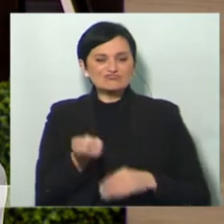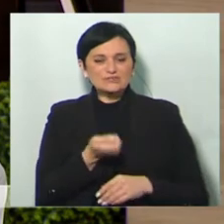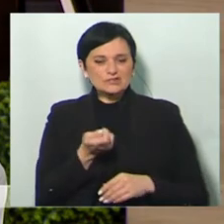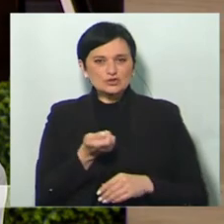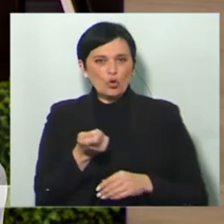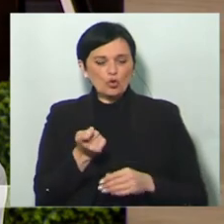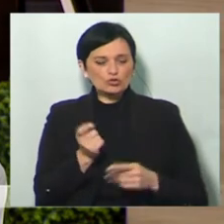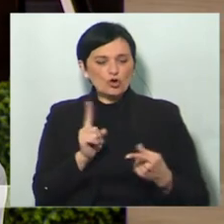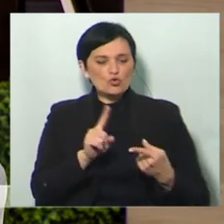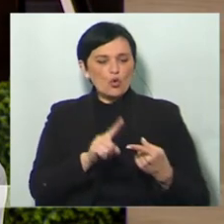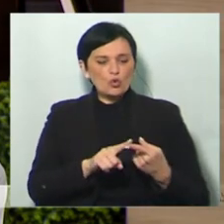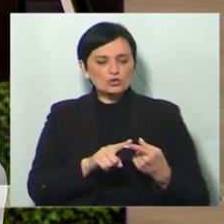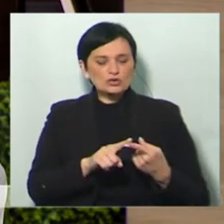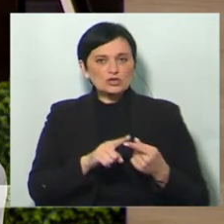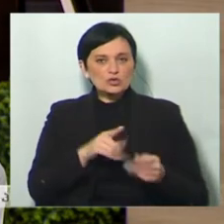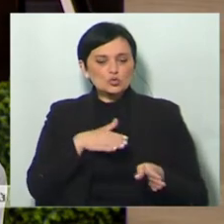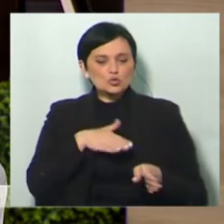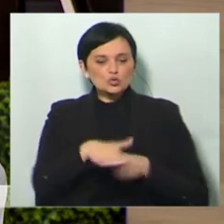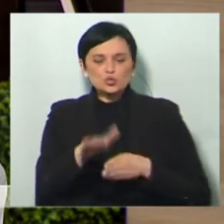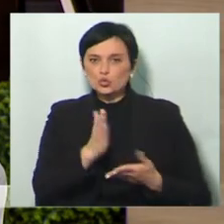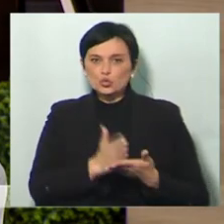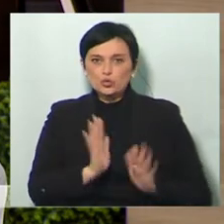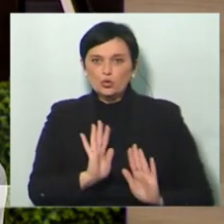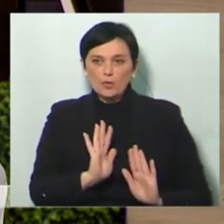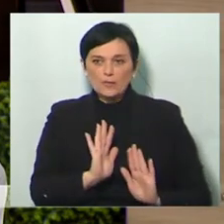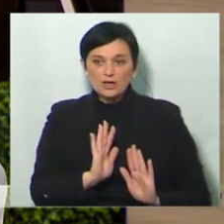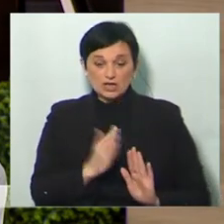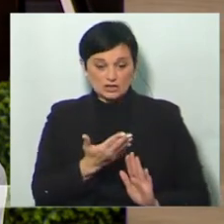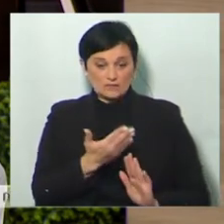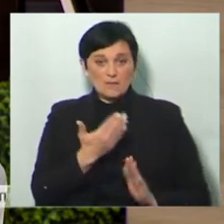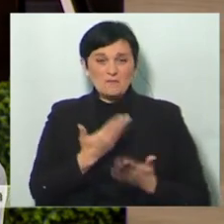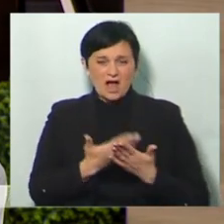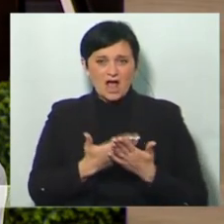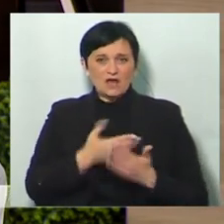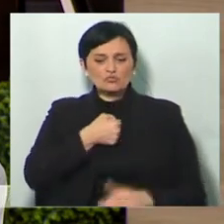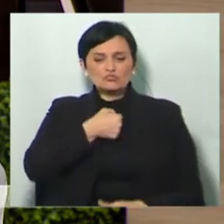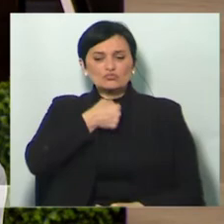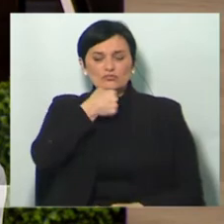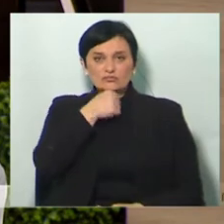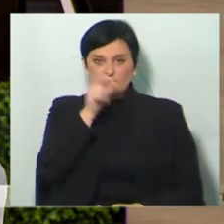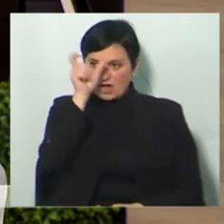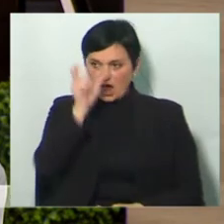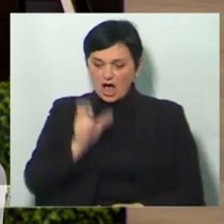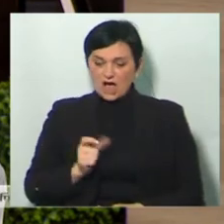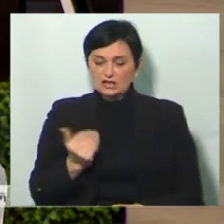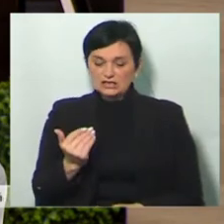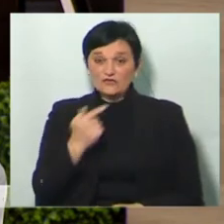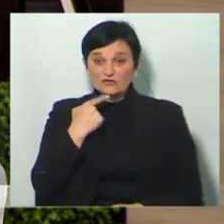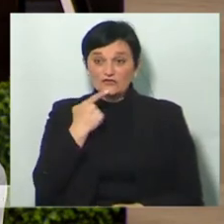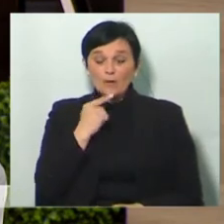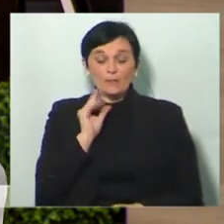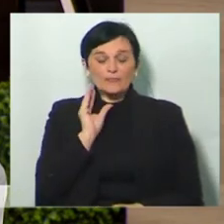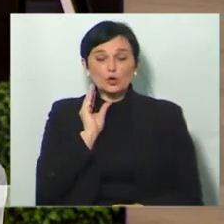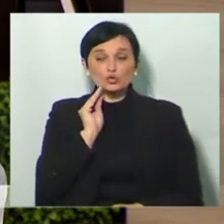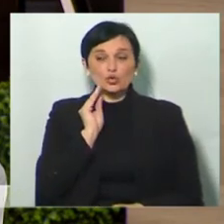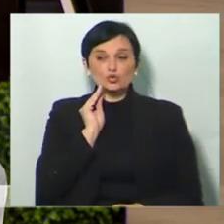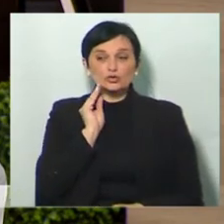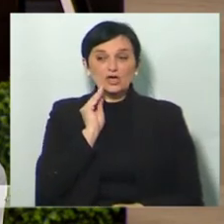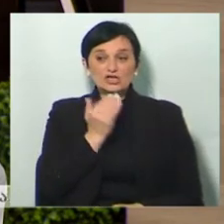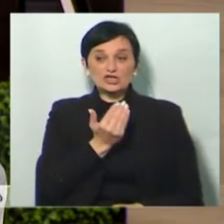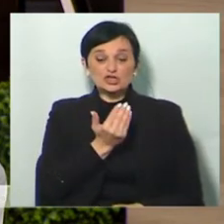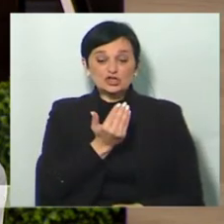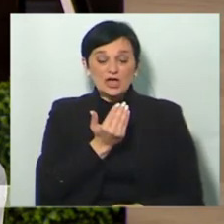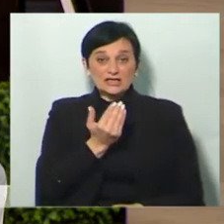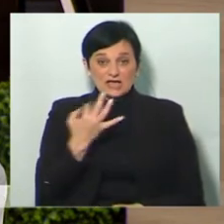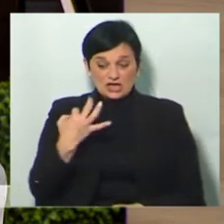Როდესაც შენ ვთქვათ ასაკიანზე ვთქვათ, ხო? Როდესაც შენ